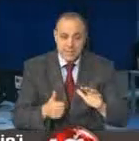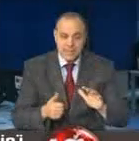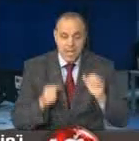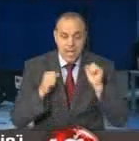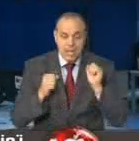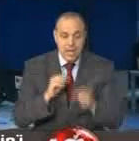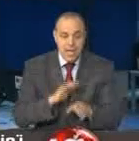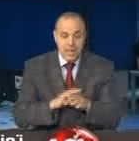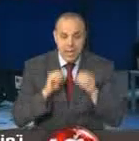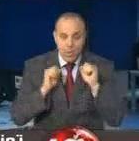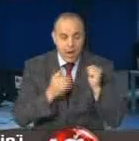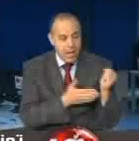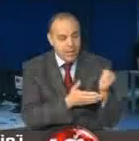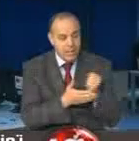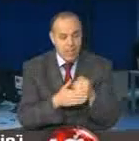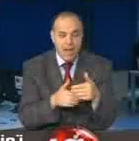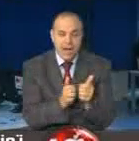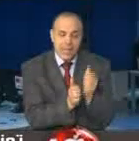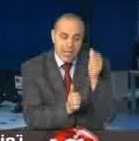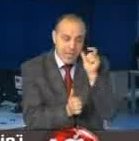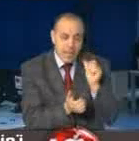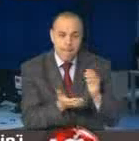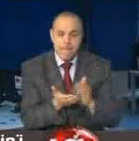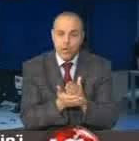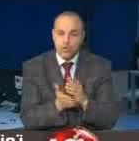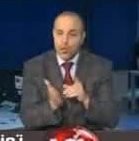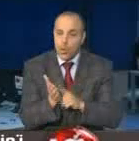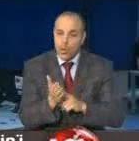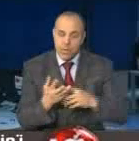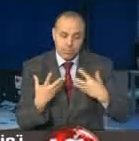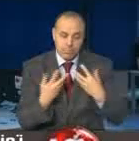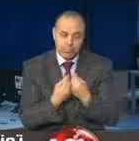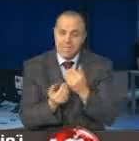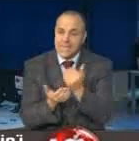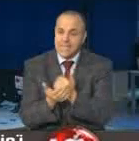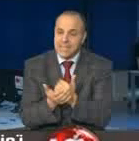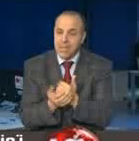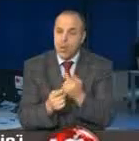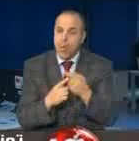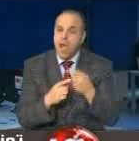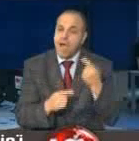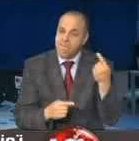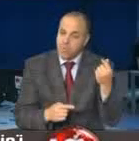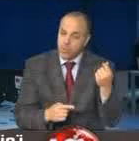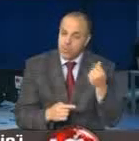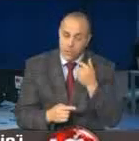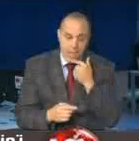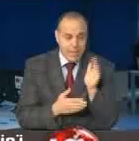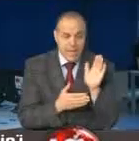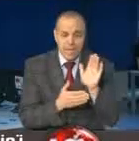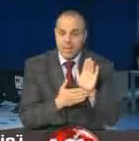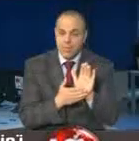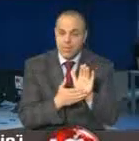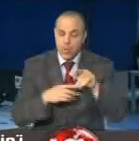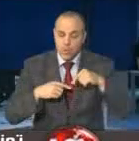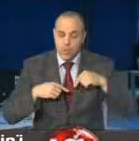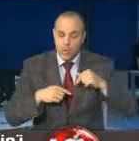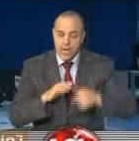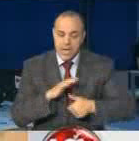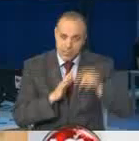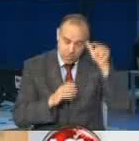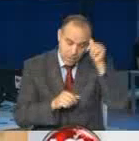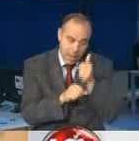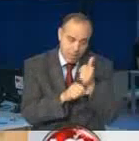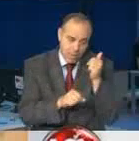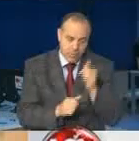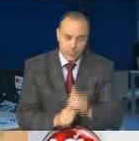الثورة دعم حركة النهضة لمشروع قانون المصالحة الاقتصادية والمالية الذي تقدمت به رئاسة الجمهورية السنة